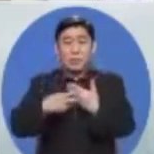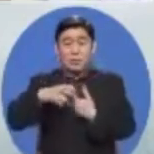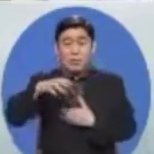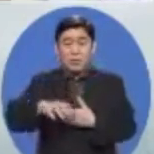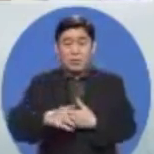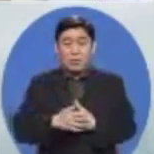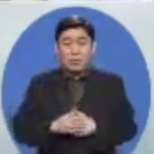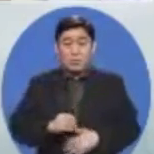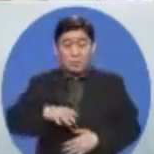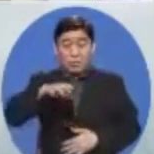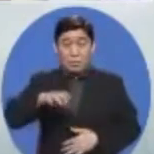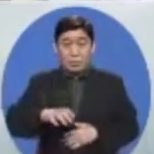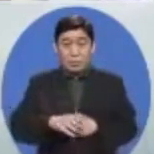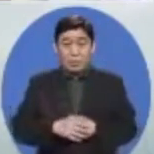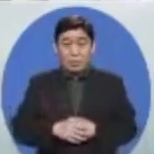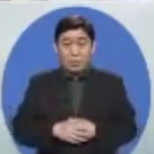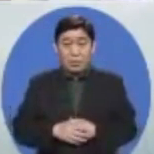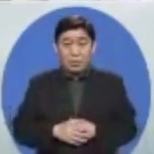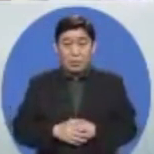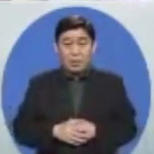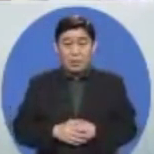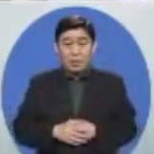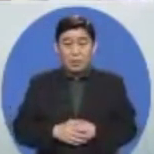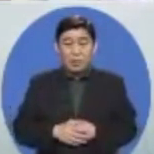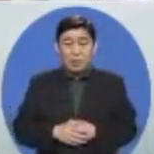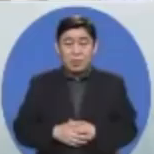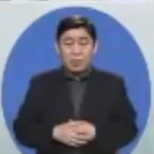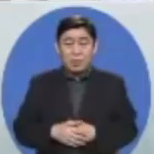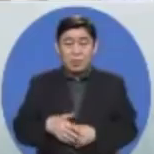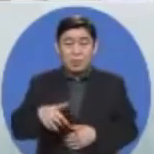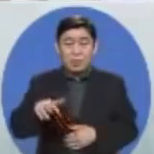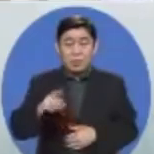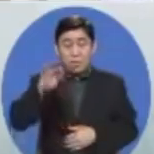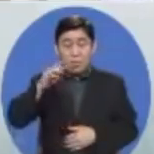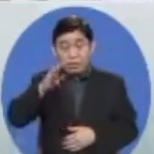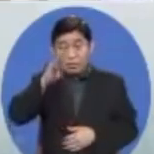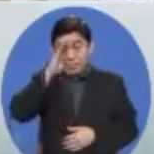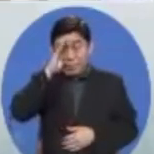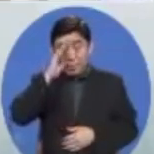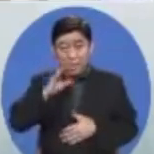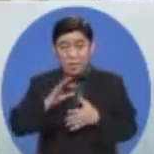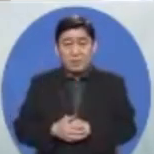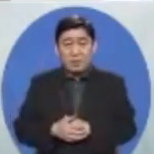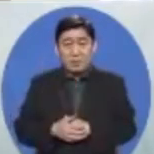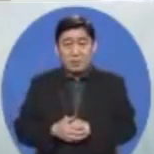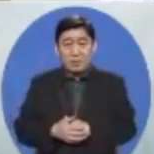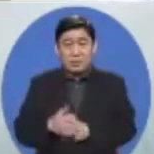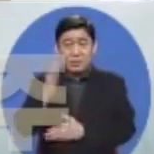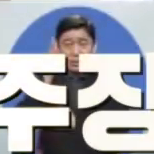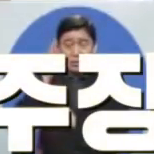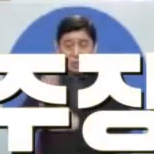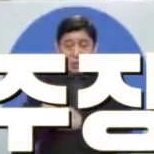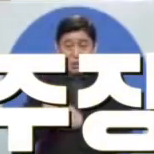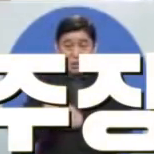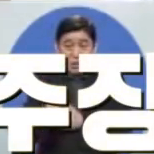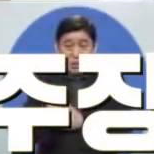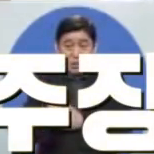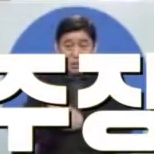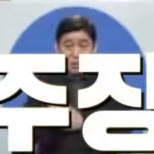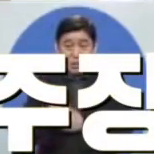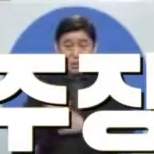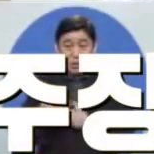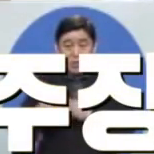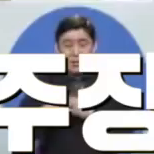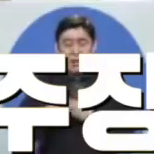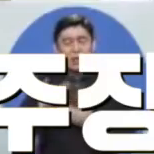보건소에 조울병의 가능성이 높다는 평가위에서 낸 거 알고 있죠? 네. 그 시장께서 진단을